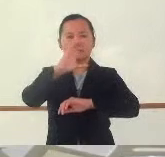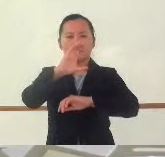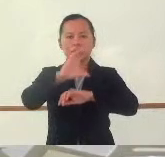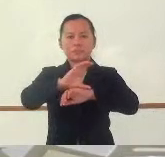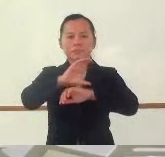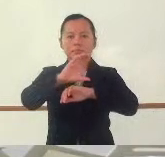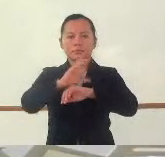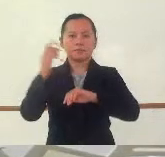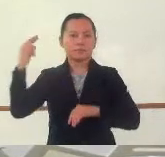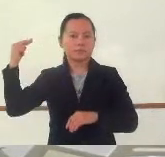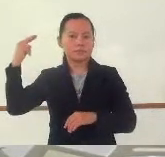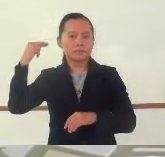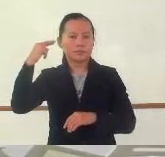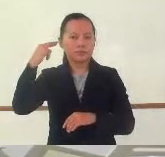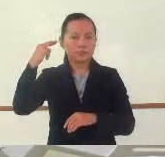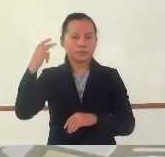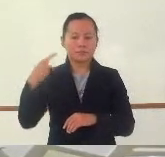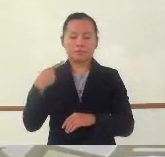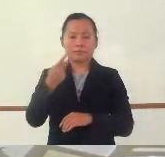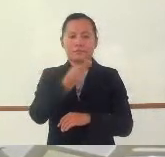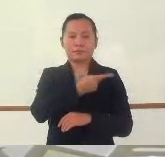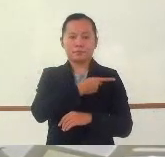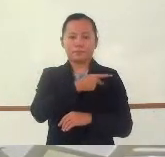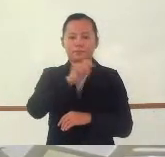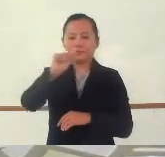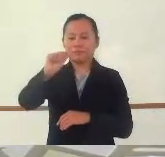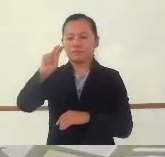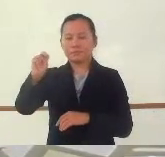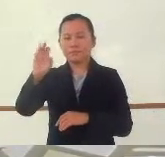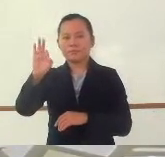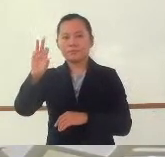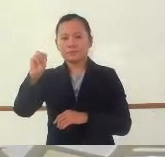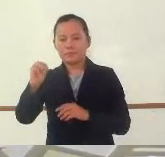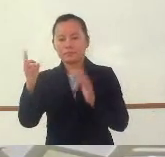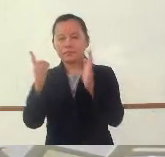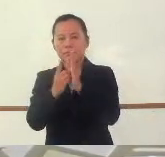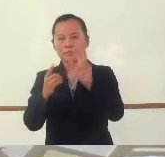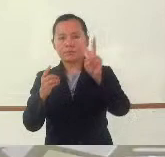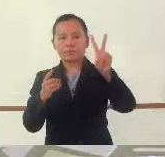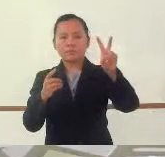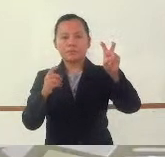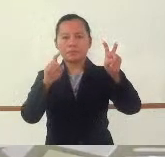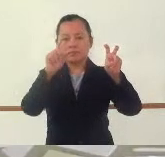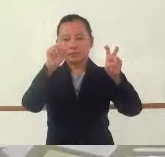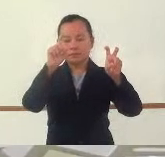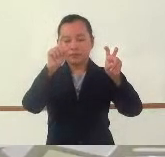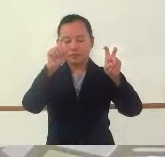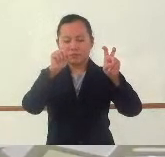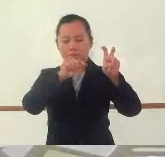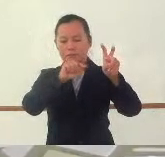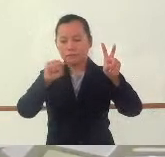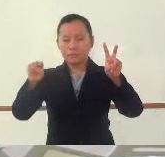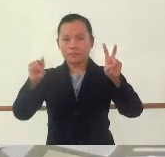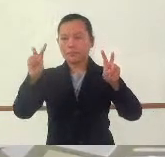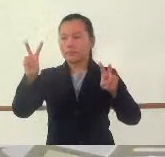Kekitaan FM. Seterusnya adalah pada 20 Januari dan juga 21 Januari,